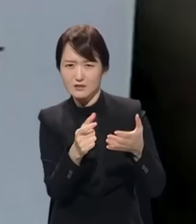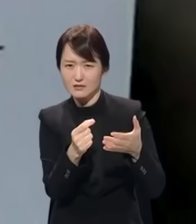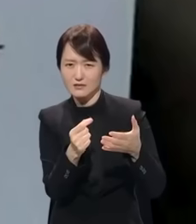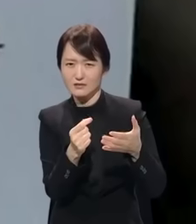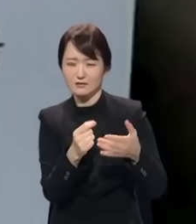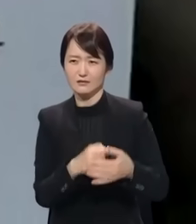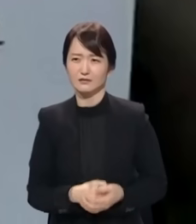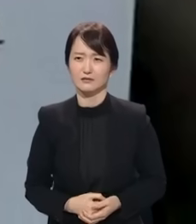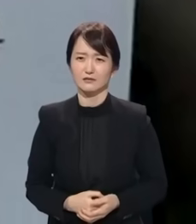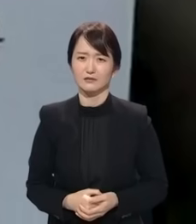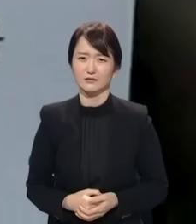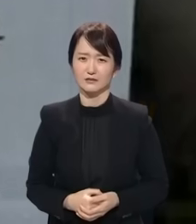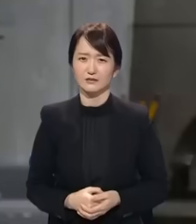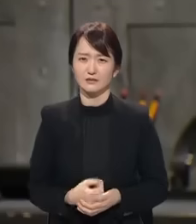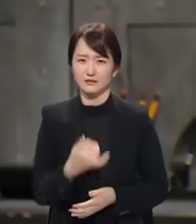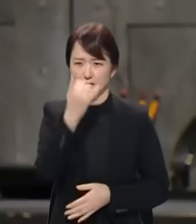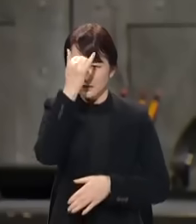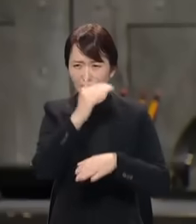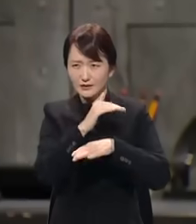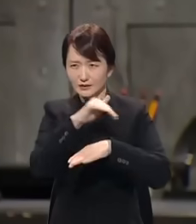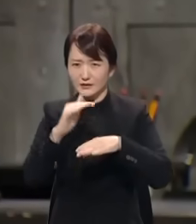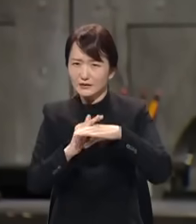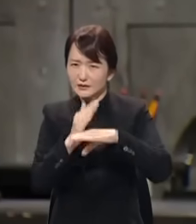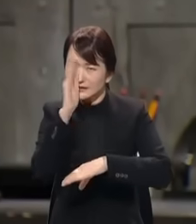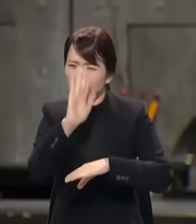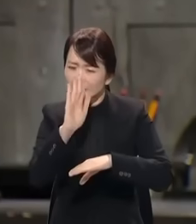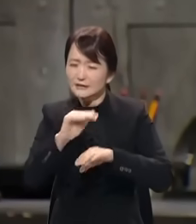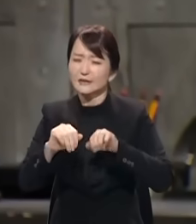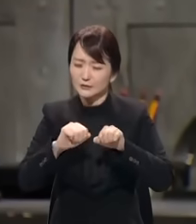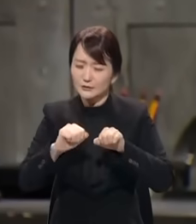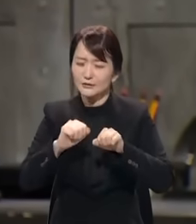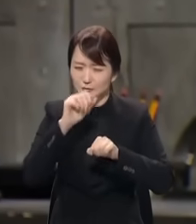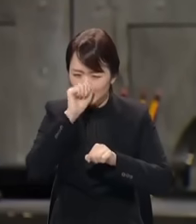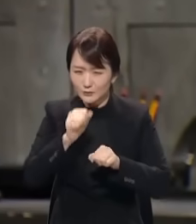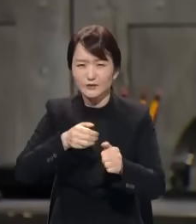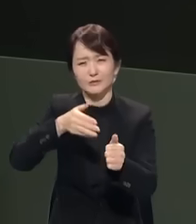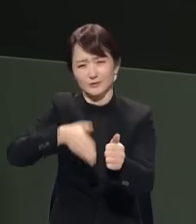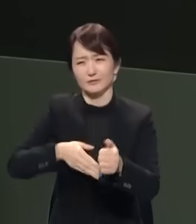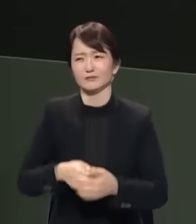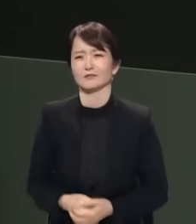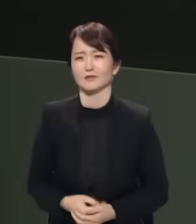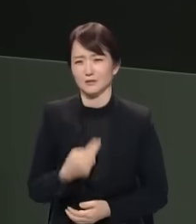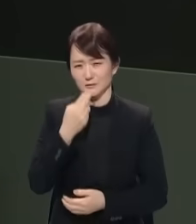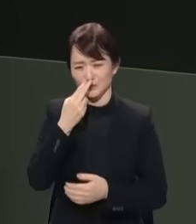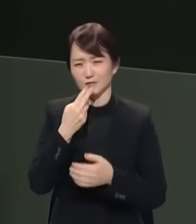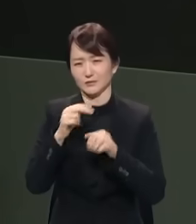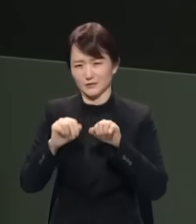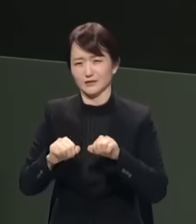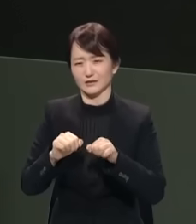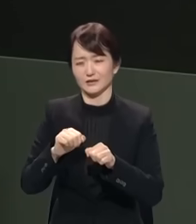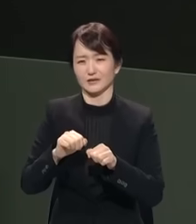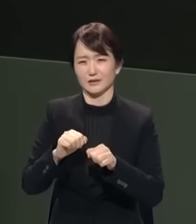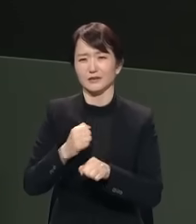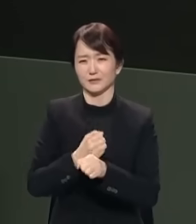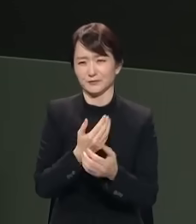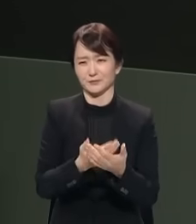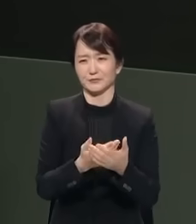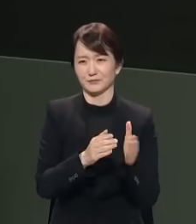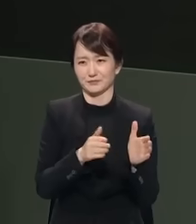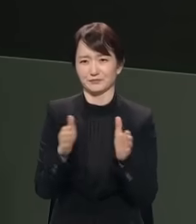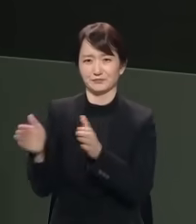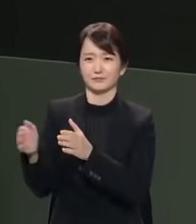넘는 정도까지는 하지 않으셨으면 하는 부탁을 드리고 싶을 정도예요. 예. 목숨은 살려주세요. 자, 다음 이어가죠.